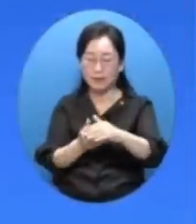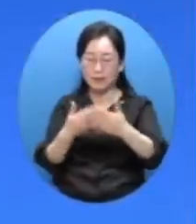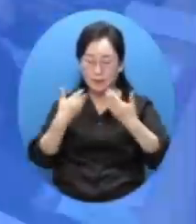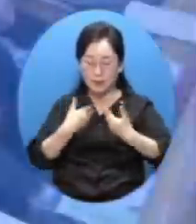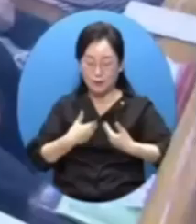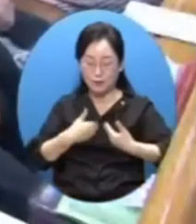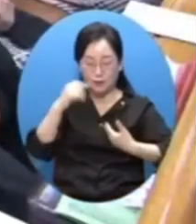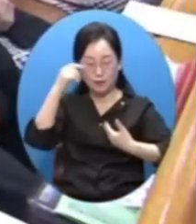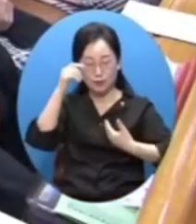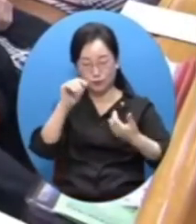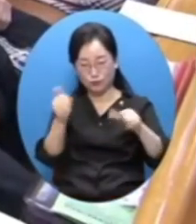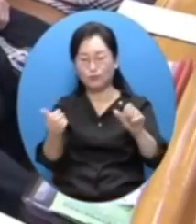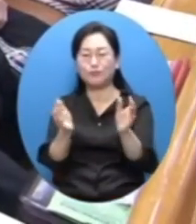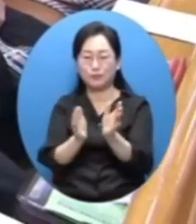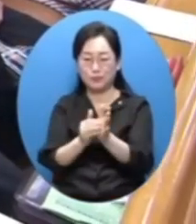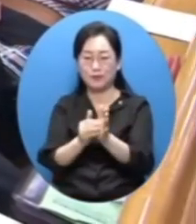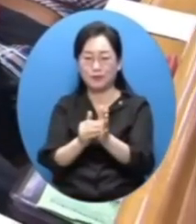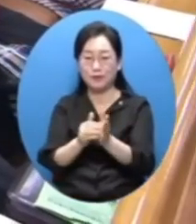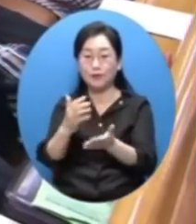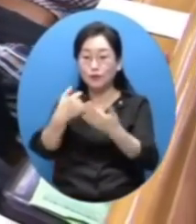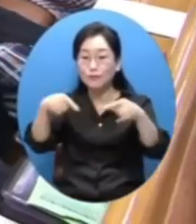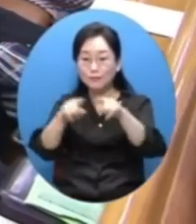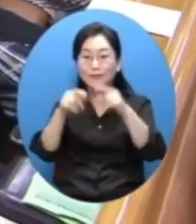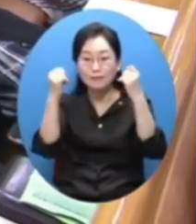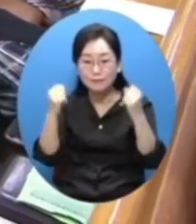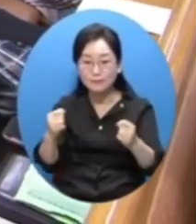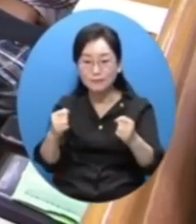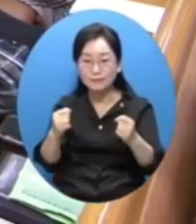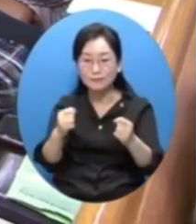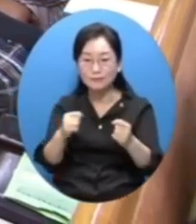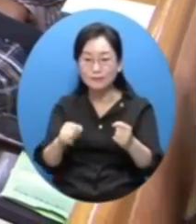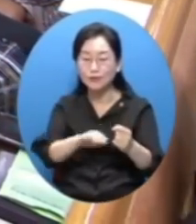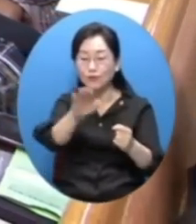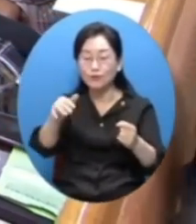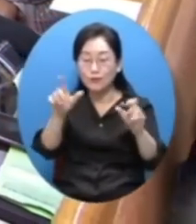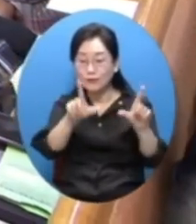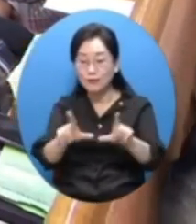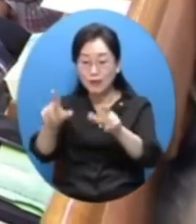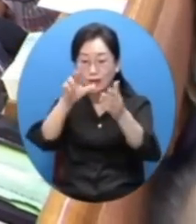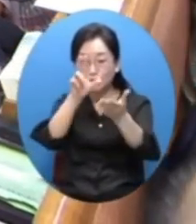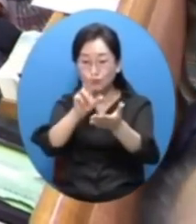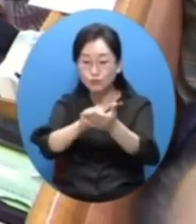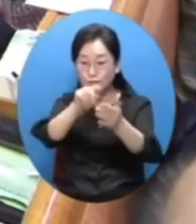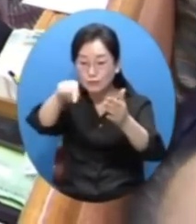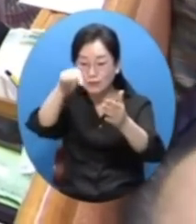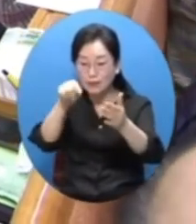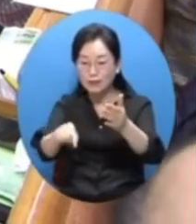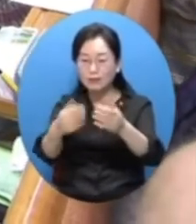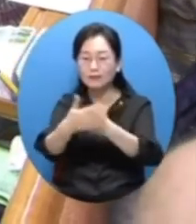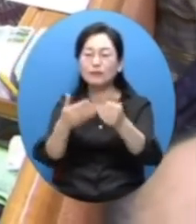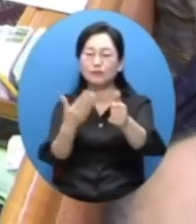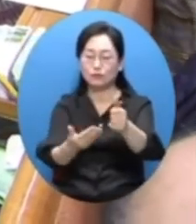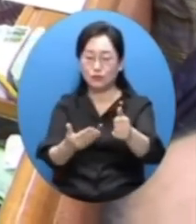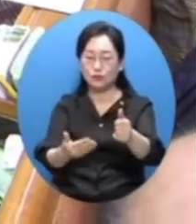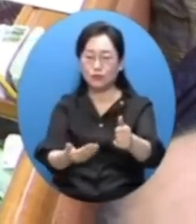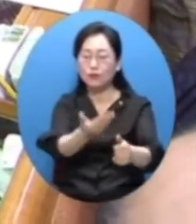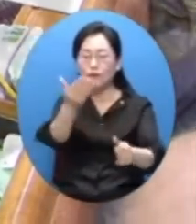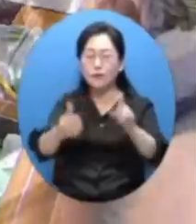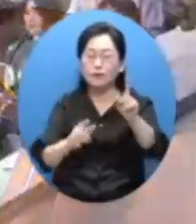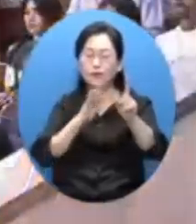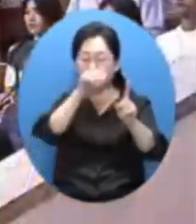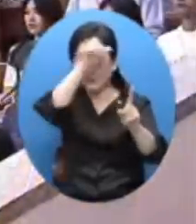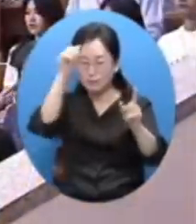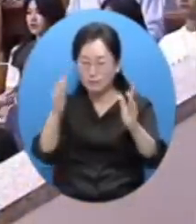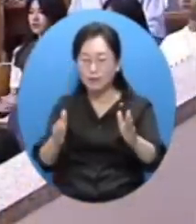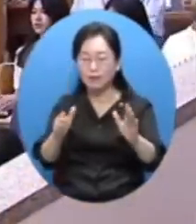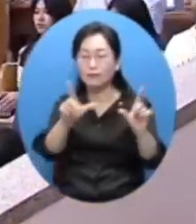안겼습니다. 항상 우리 주님 우리 함께 하시며 우리의 삶 가운데 은혜를 베풀고 계십니다. 여러분, 한 번뿐 인생을 살아가는데